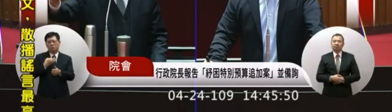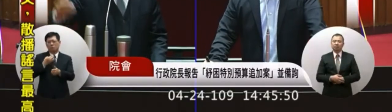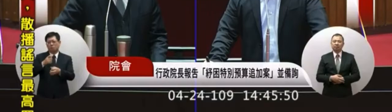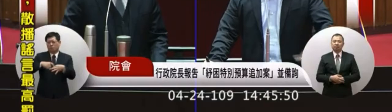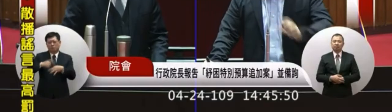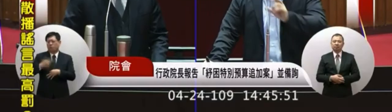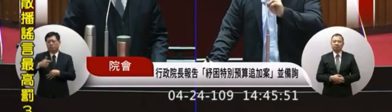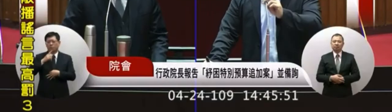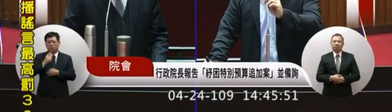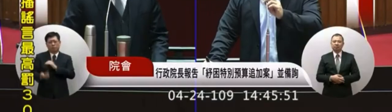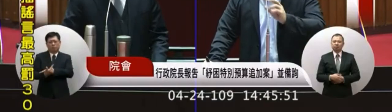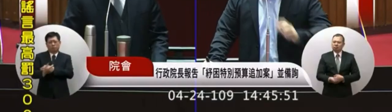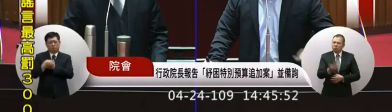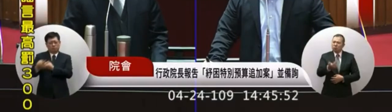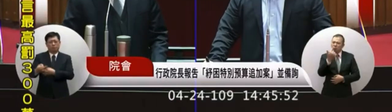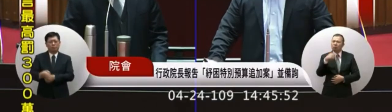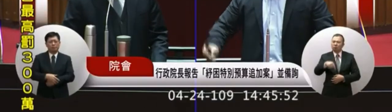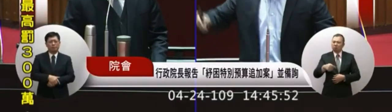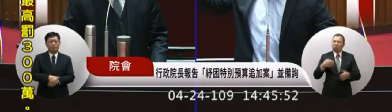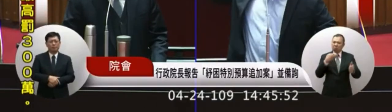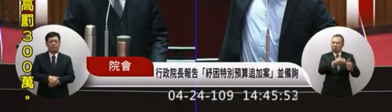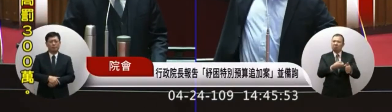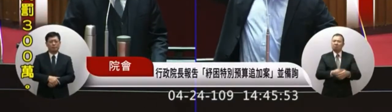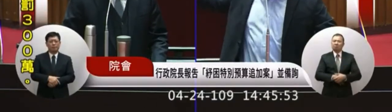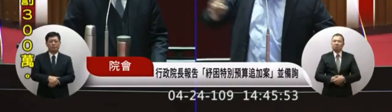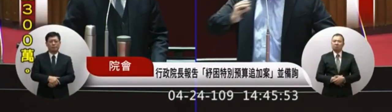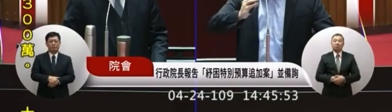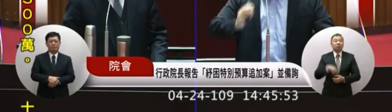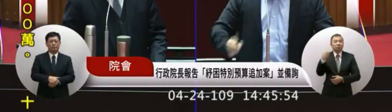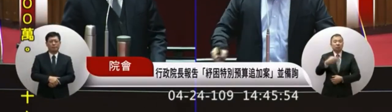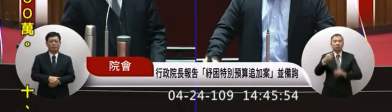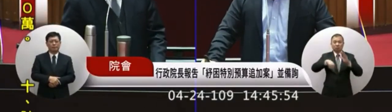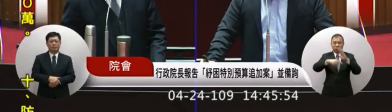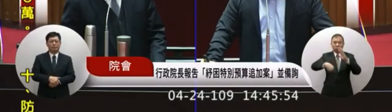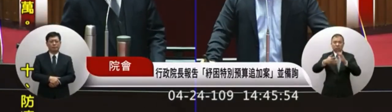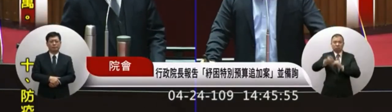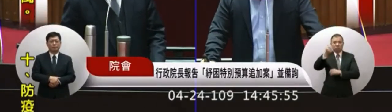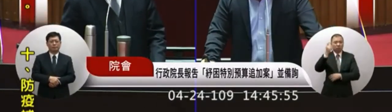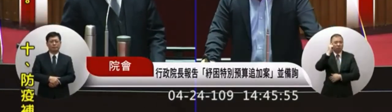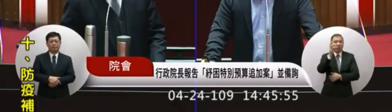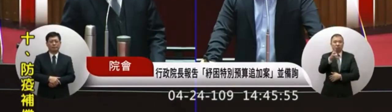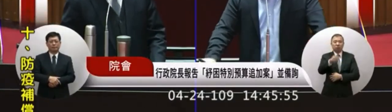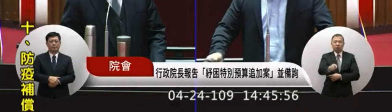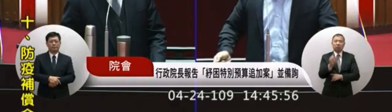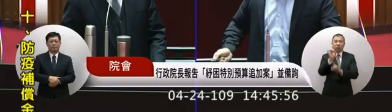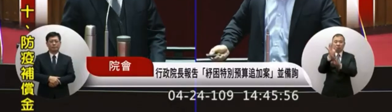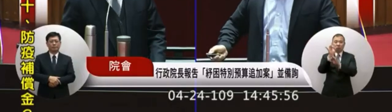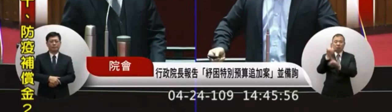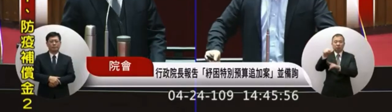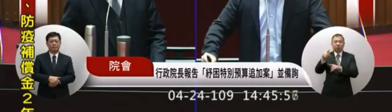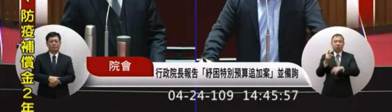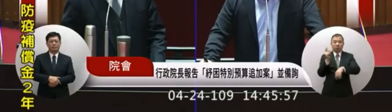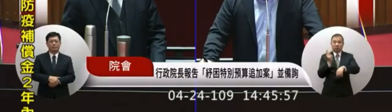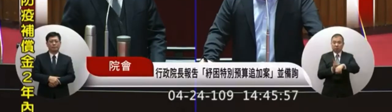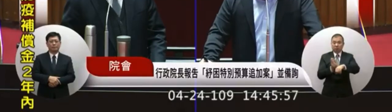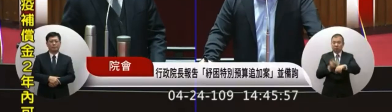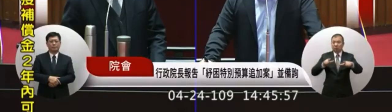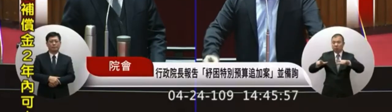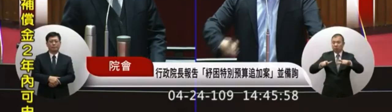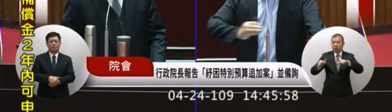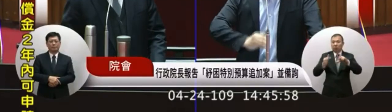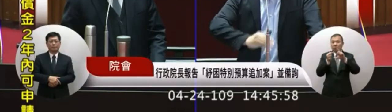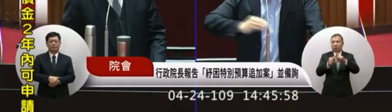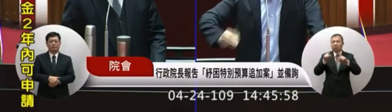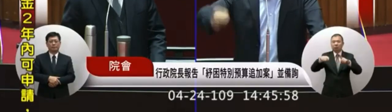对， 赶紧落人， 赶紧落人嘛吼，好，啊，过来就是另外请教，就是讲这个竹科啦吼，这个口罩的问